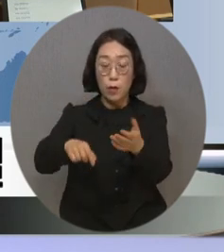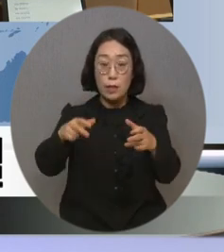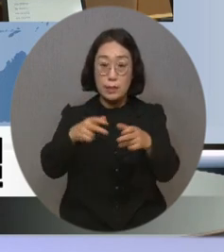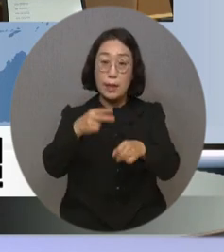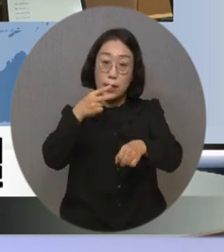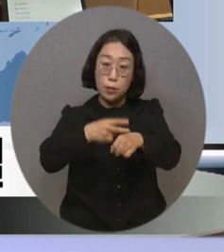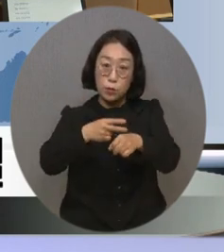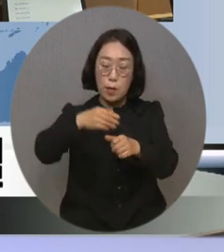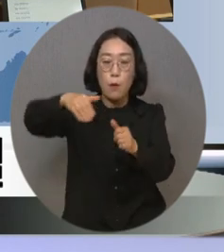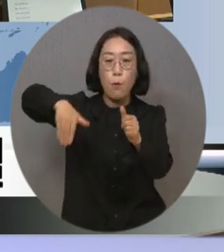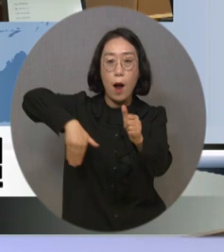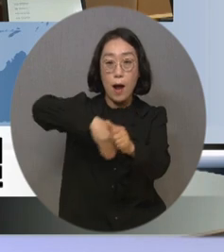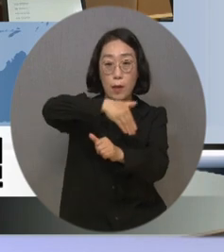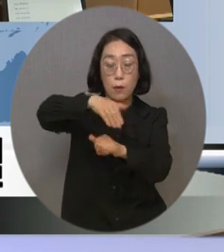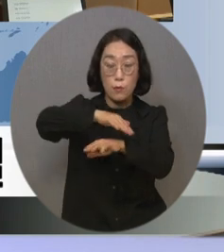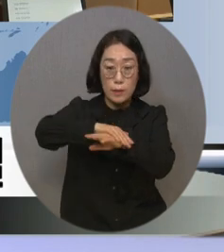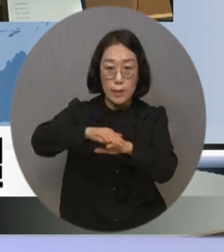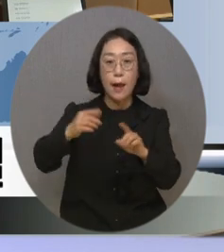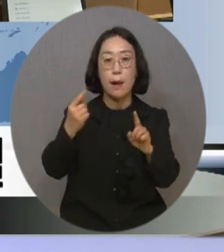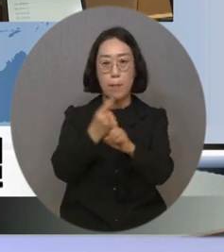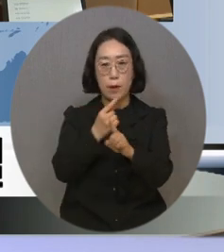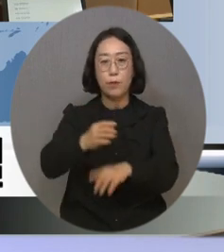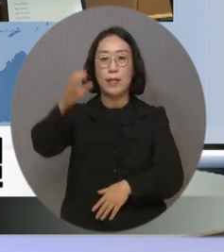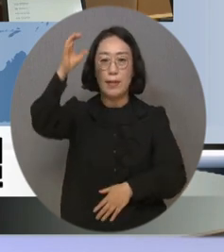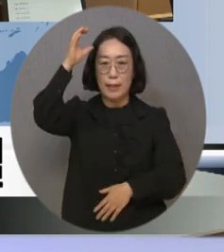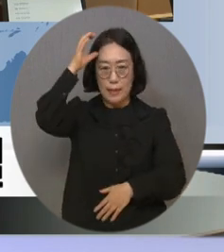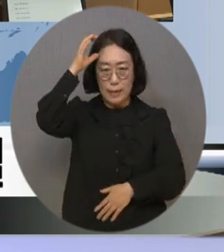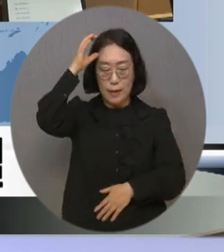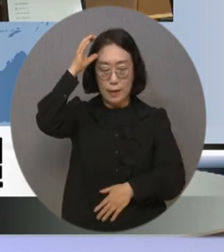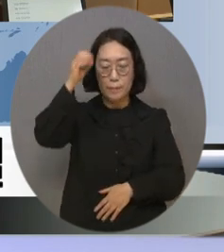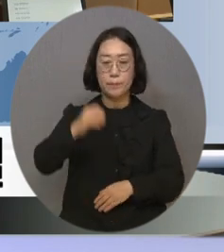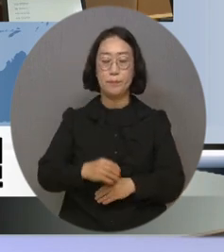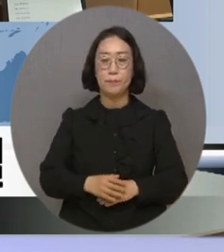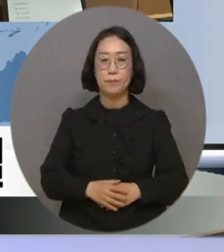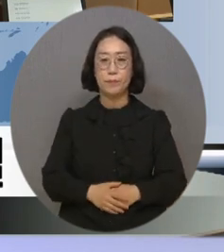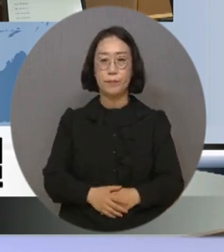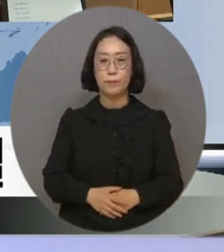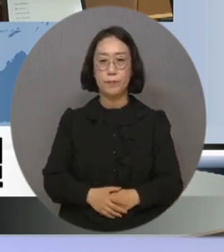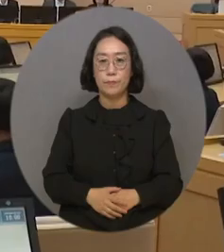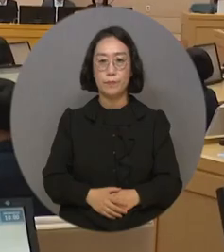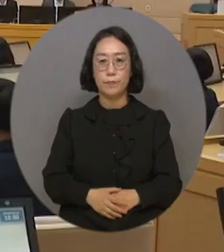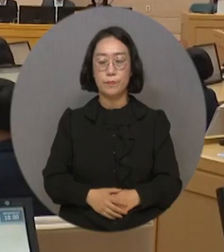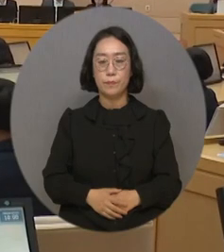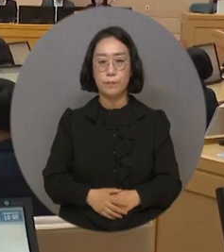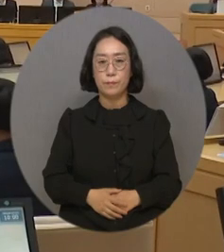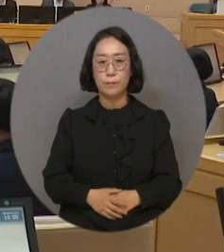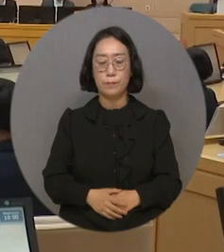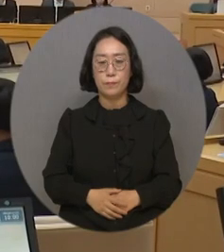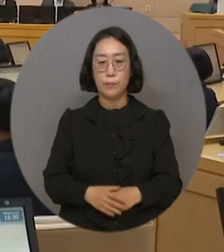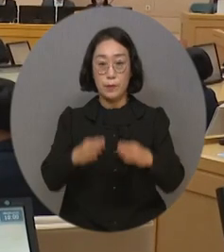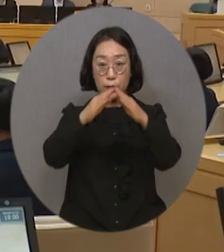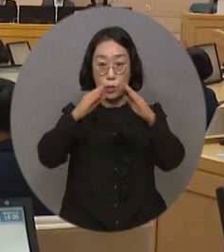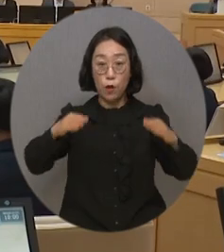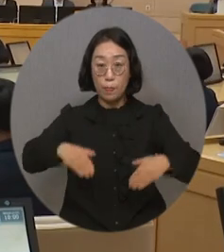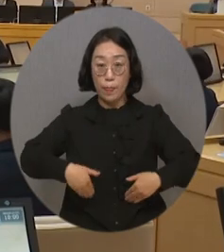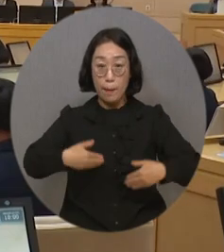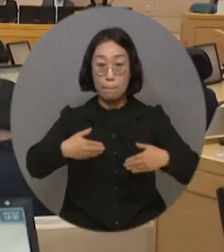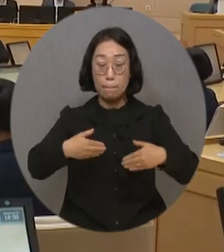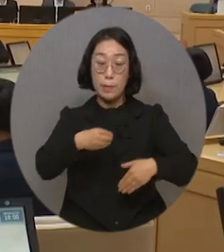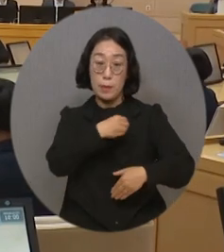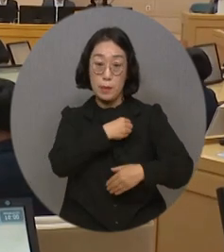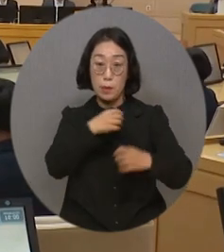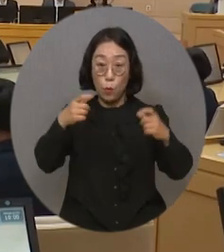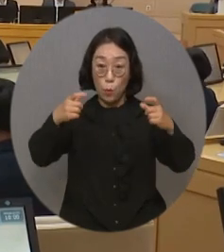장애인 교원의 근무 여건이 개선될 것으로 기대되는데요 정의영 기자입니다 전남도 의외는 지난